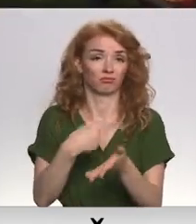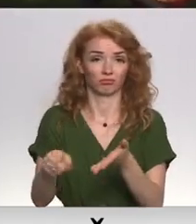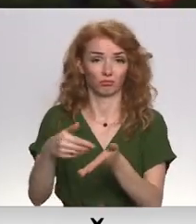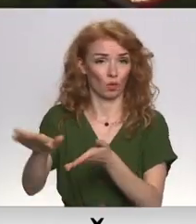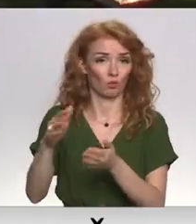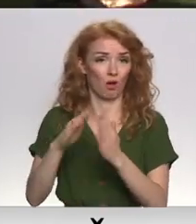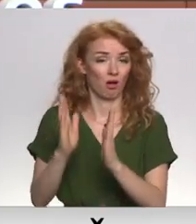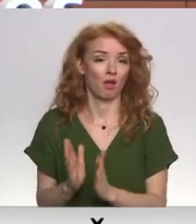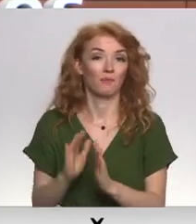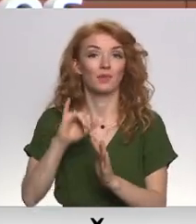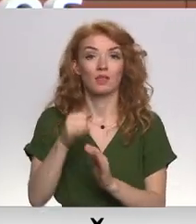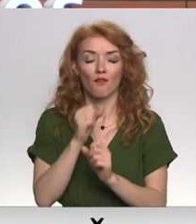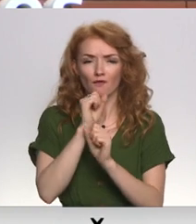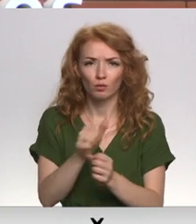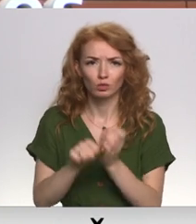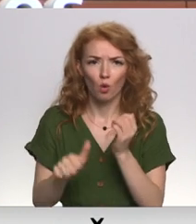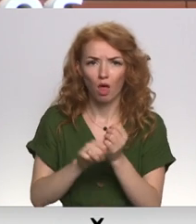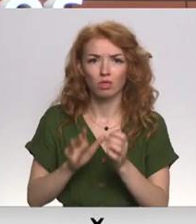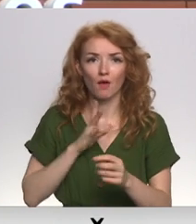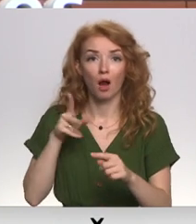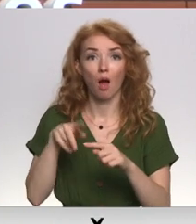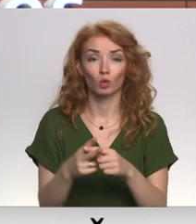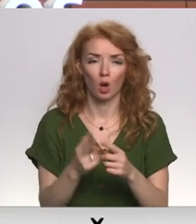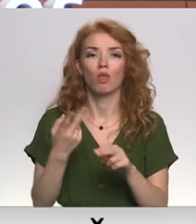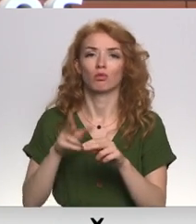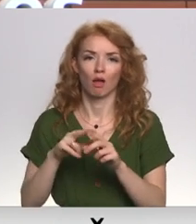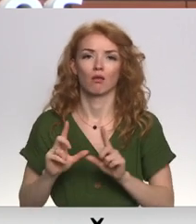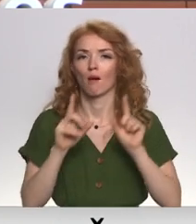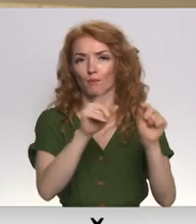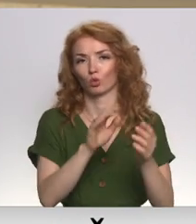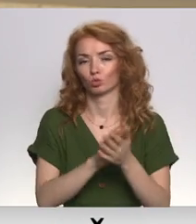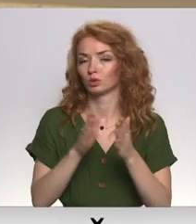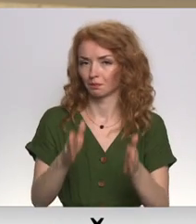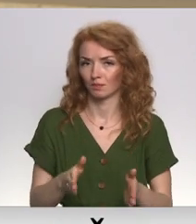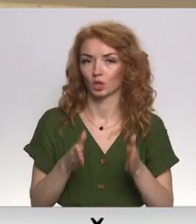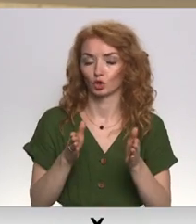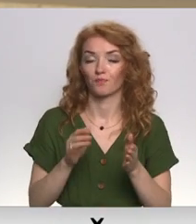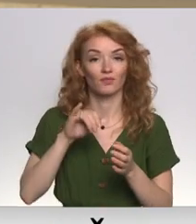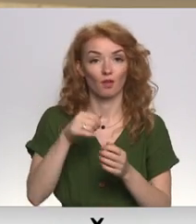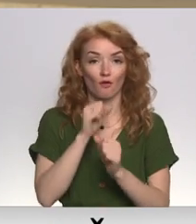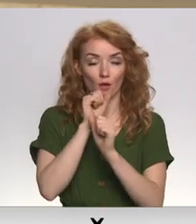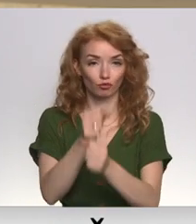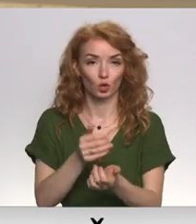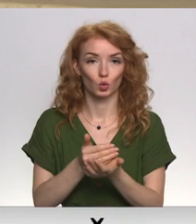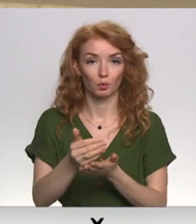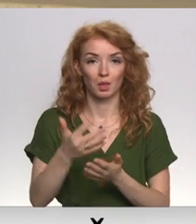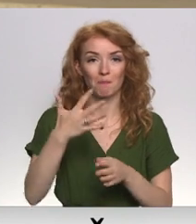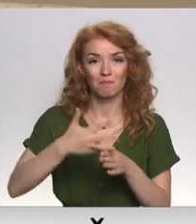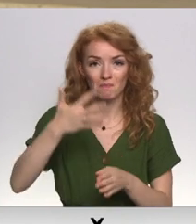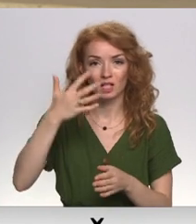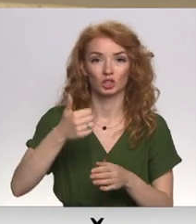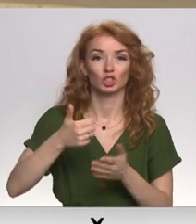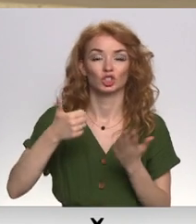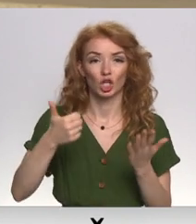tad, ja vemšana vai caureja nav apturama, jādodas pie ārsta. Ja šī vemšana, teiksim, turpinās vairāk kā 5-6 reizes un